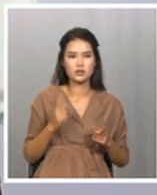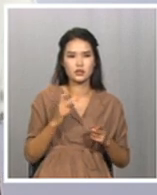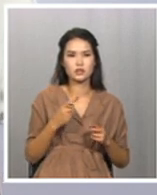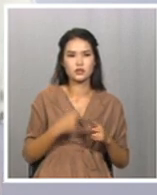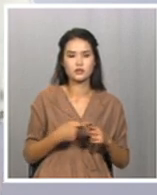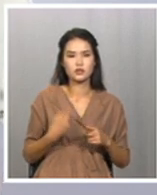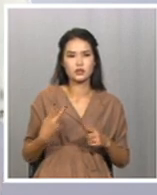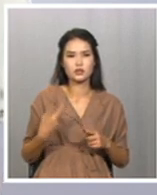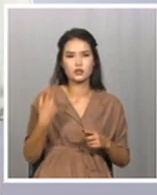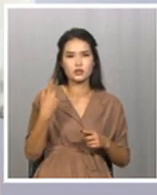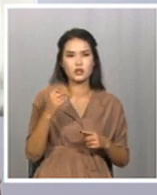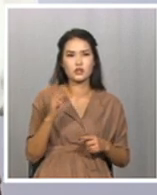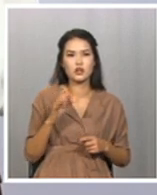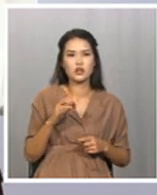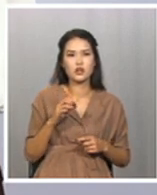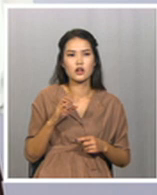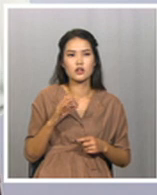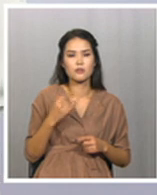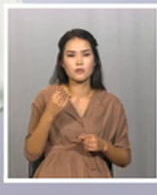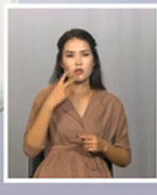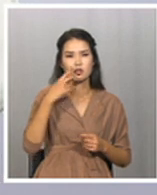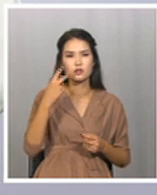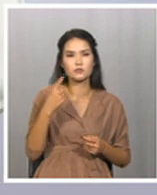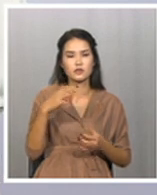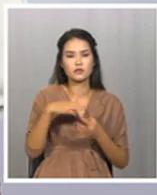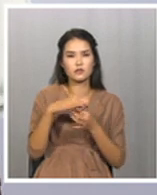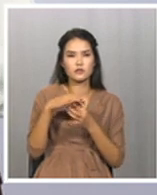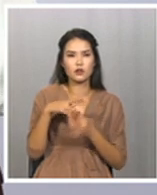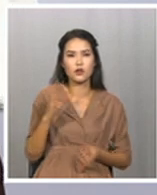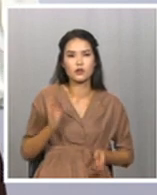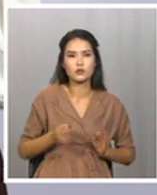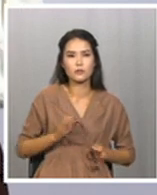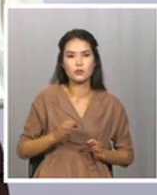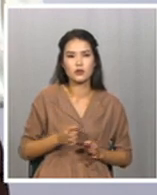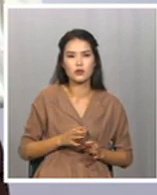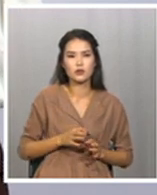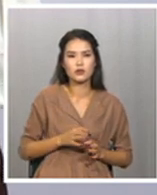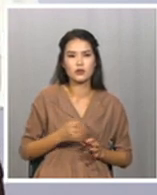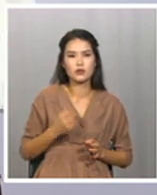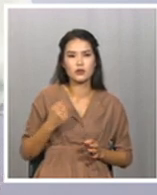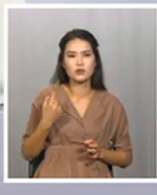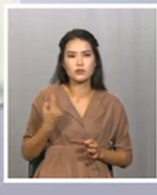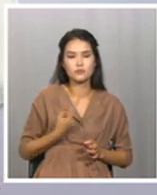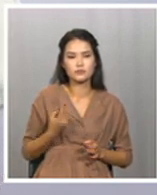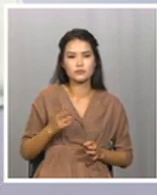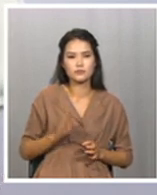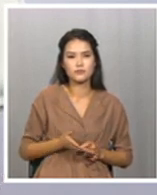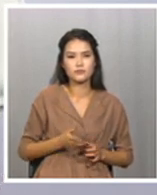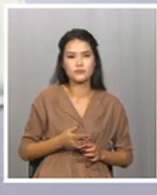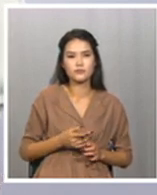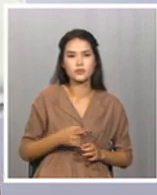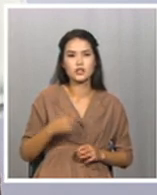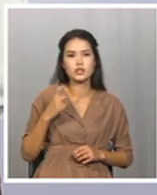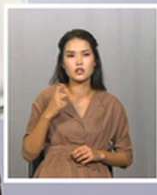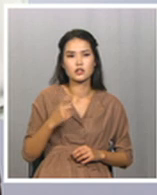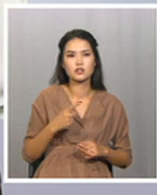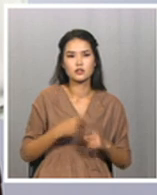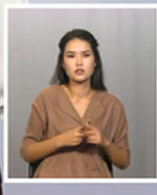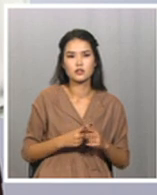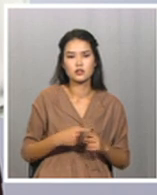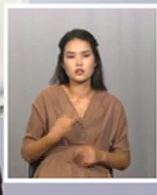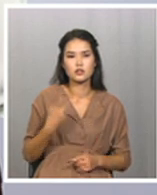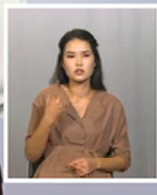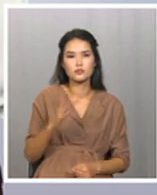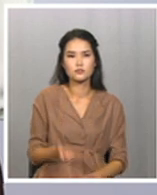бізде жанаманыңқа 1-ге тең болды, ал нормалдық ол 1 минус 1 бөлінген 1, яғни минус 1-ге тең. Жақшаның ішінде